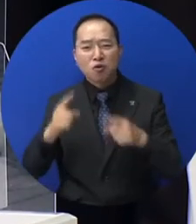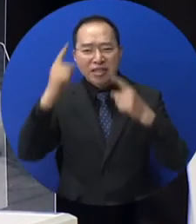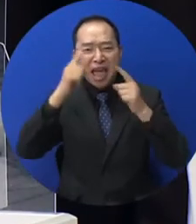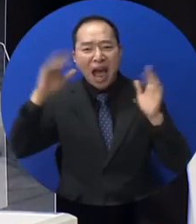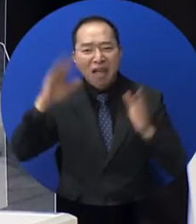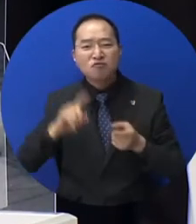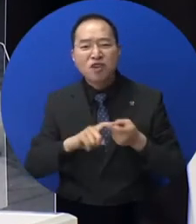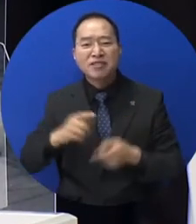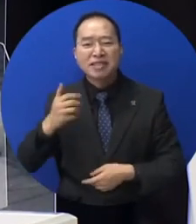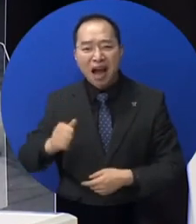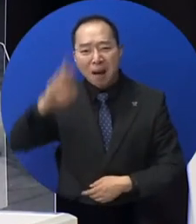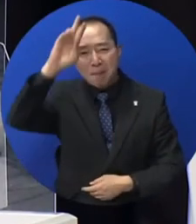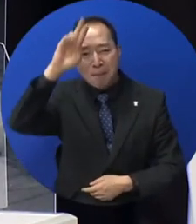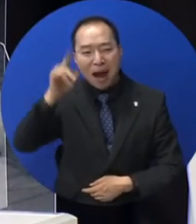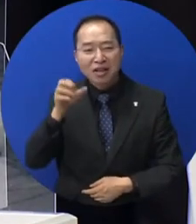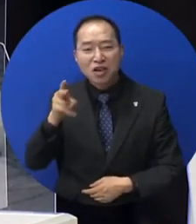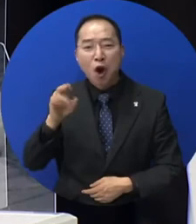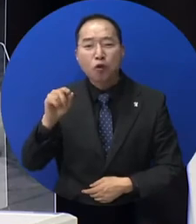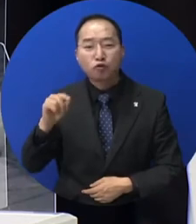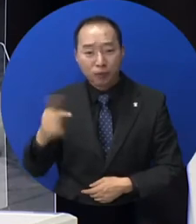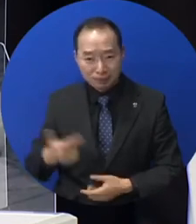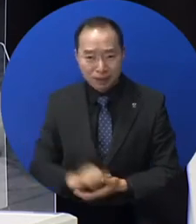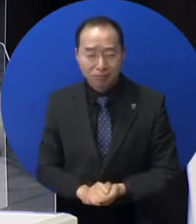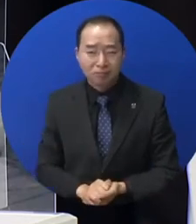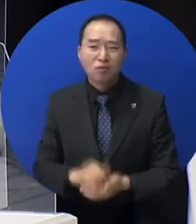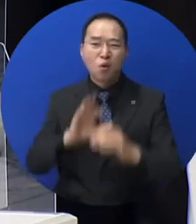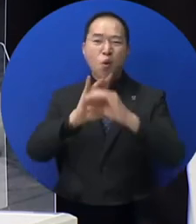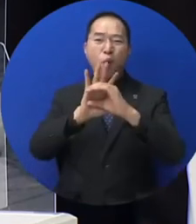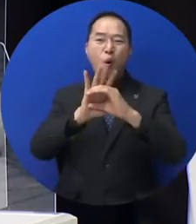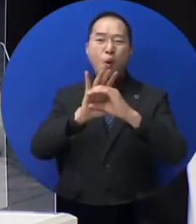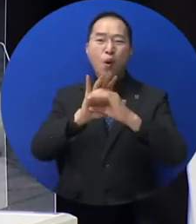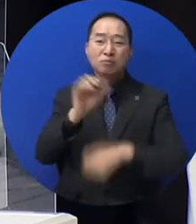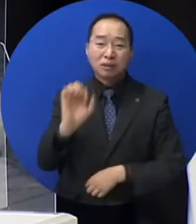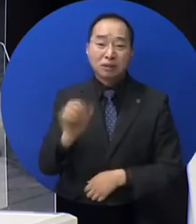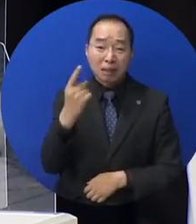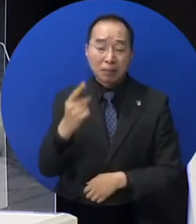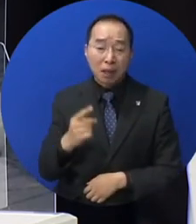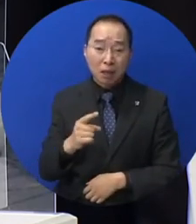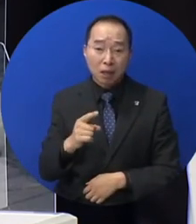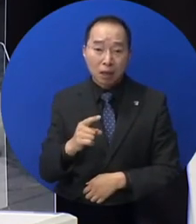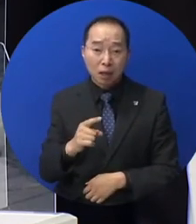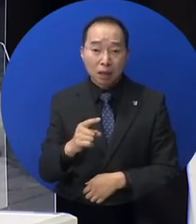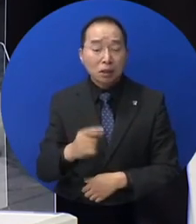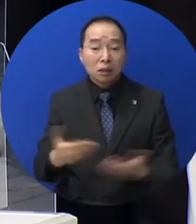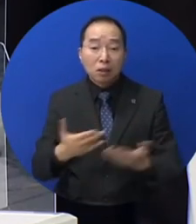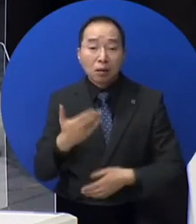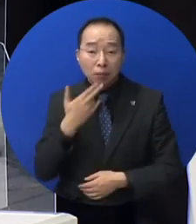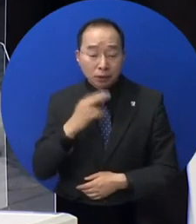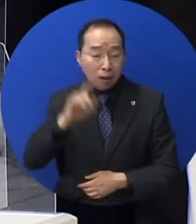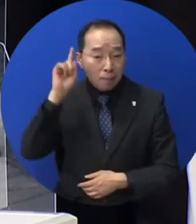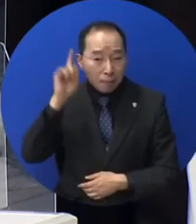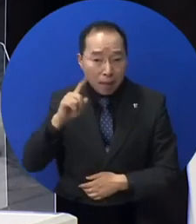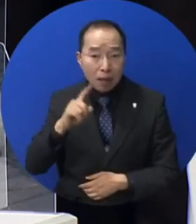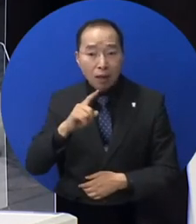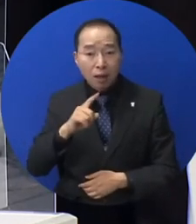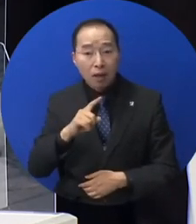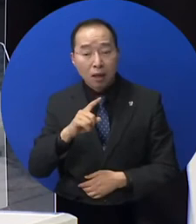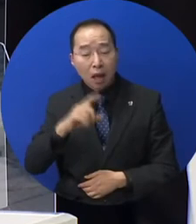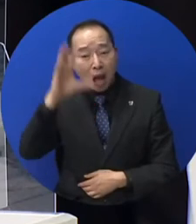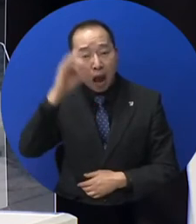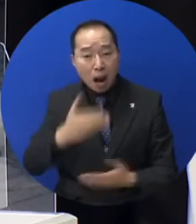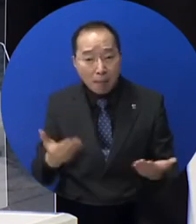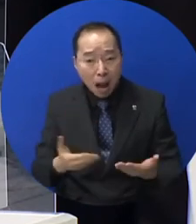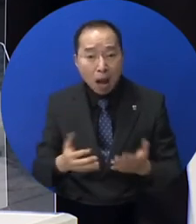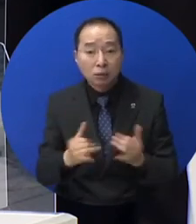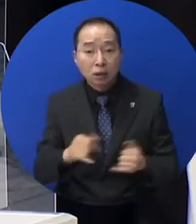전국대학생위원장 박영훈입니다. 코로나19는 하루 벌어 하루를 사는 사람들, 바로 내일을 걱정하는 사람들에게 더